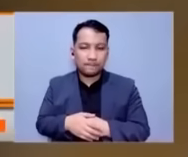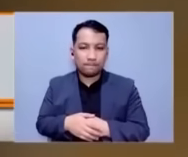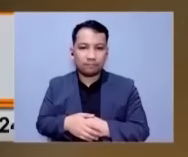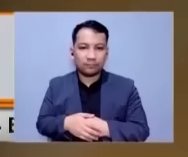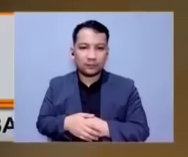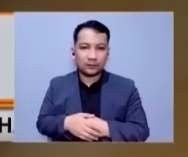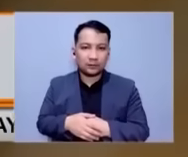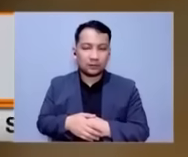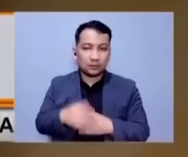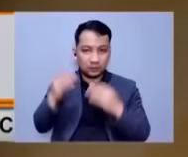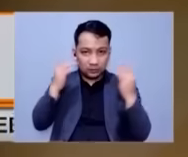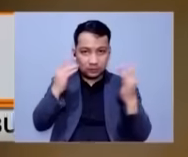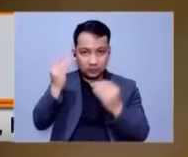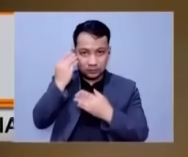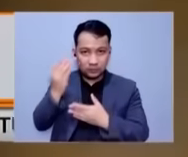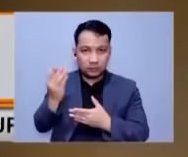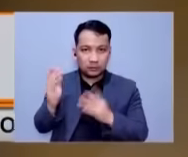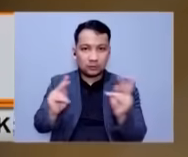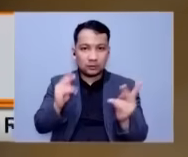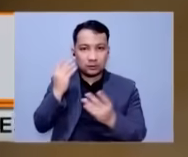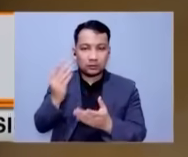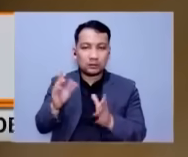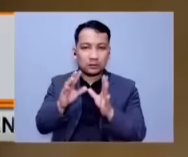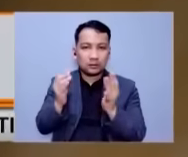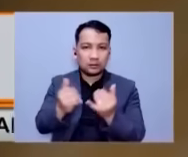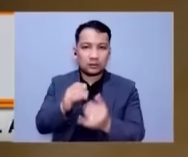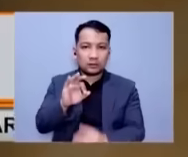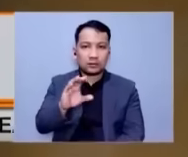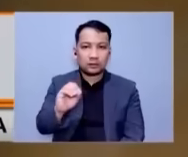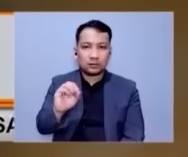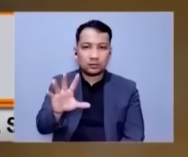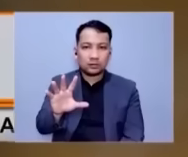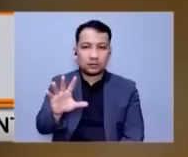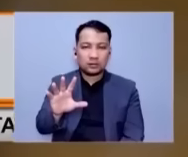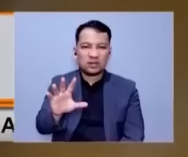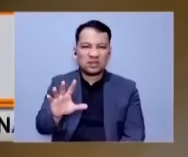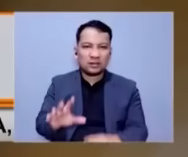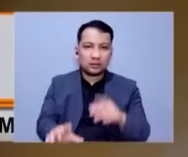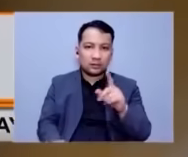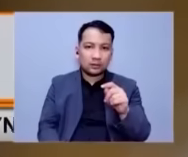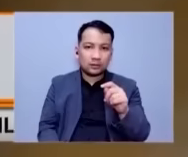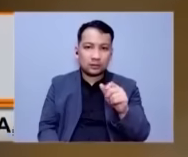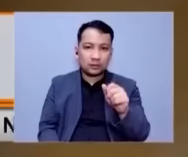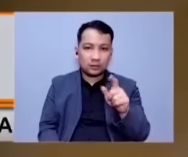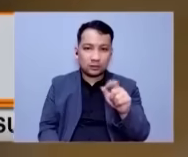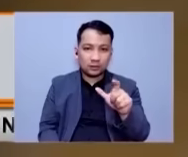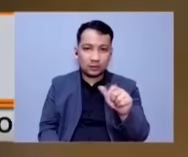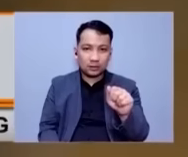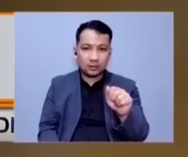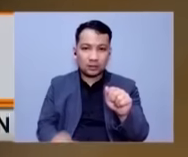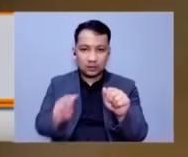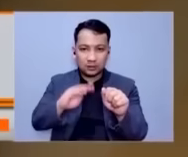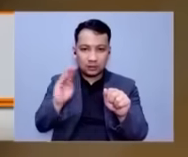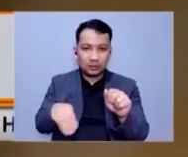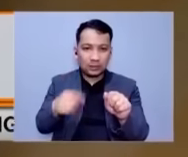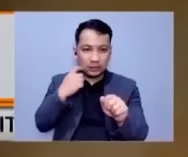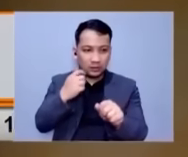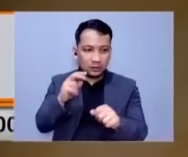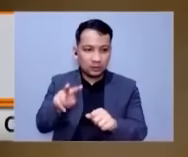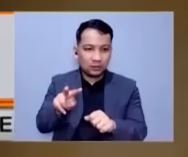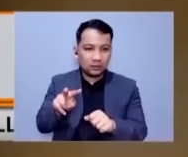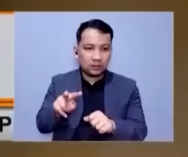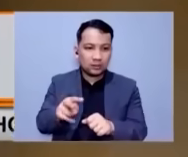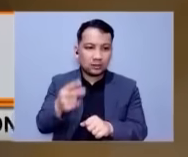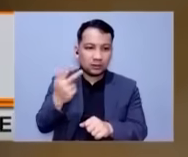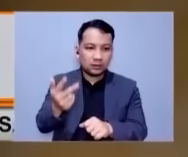Labo-labog din ang sunog ang mga residente ng barangay 905 Santa Ana, Maynila kaninang alas 2 ng madaling araw. Tatlong bahay